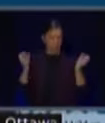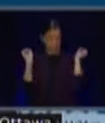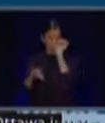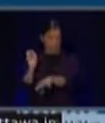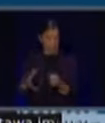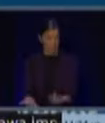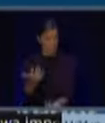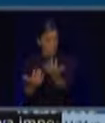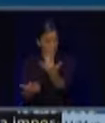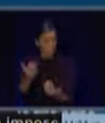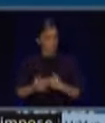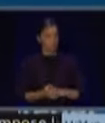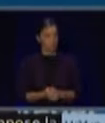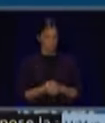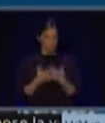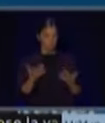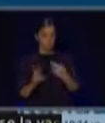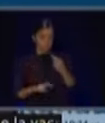un acte atroce.